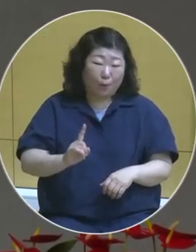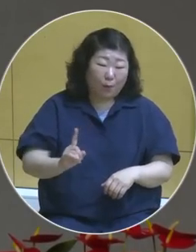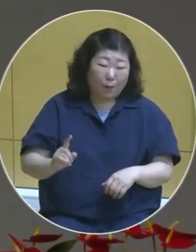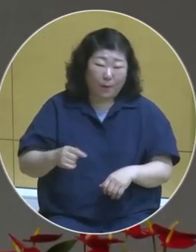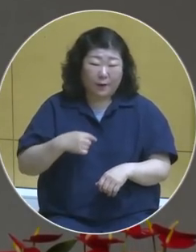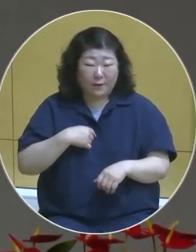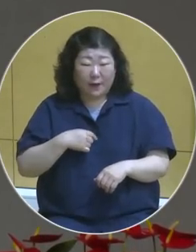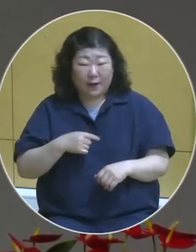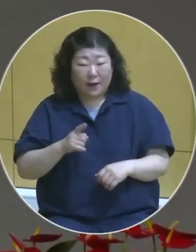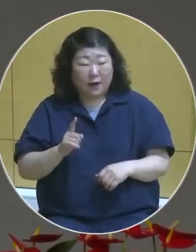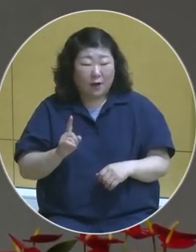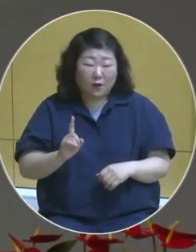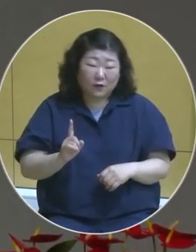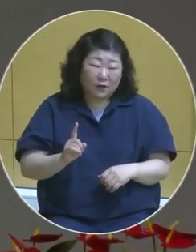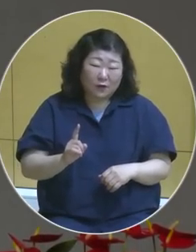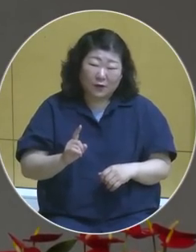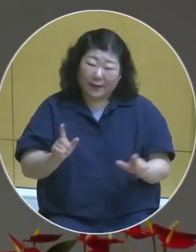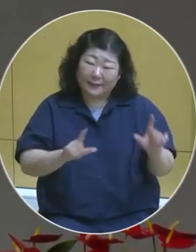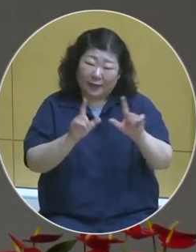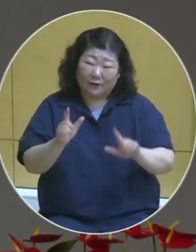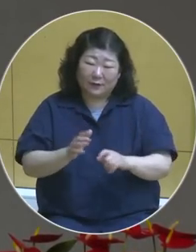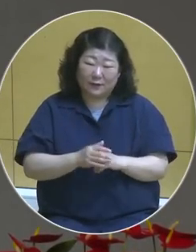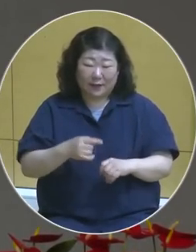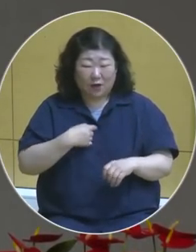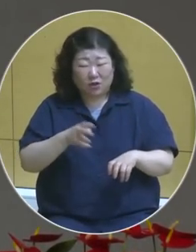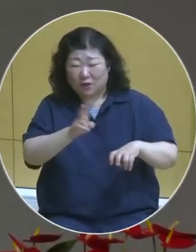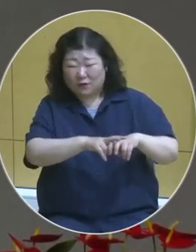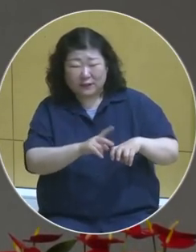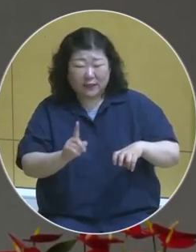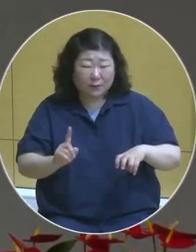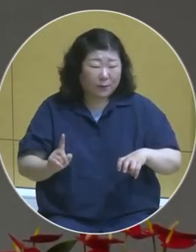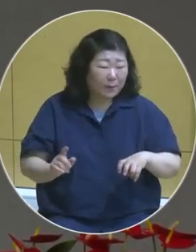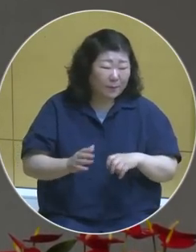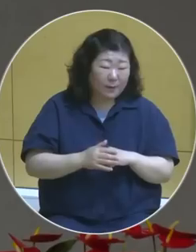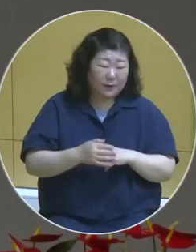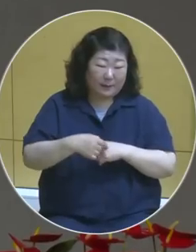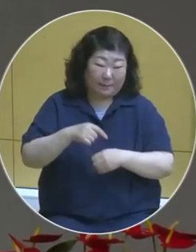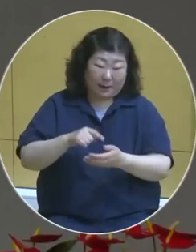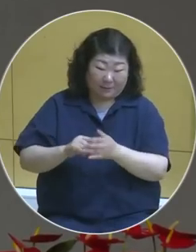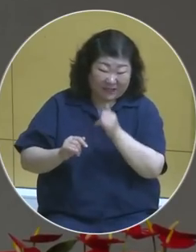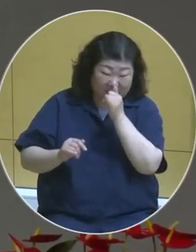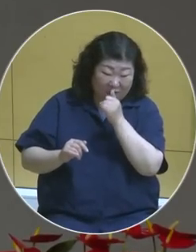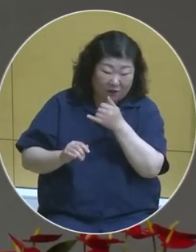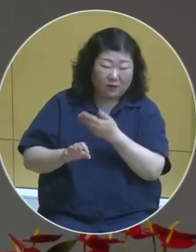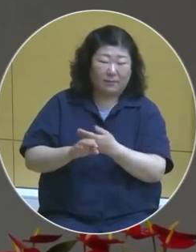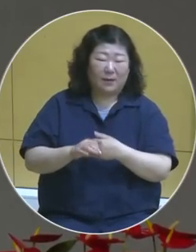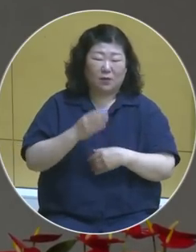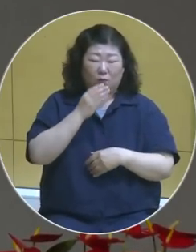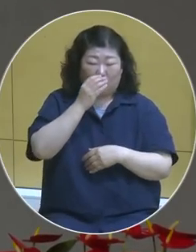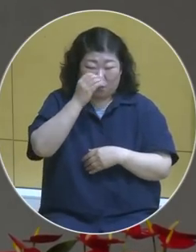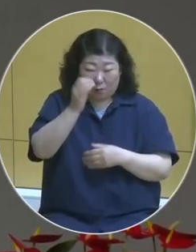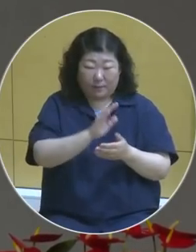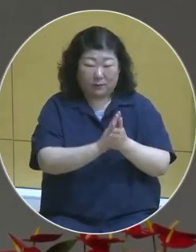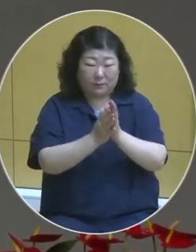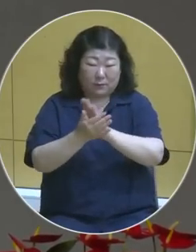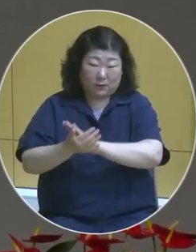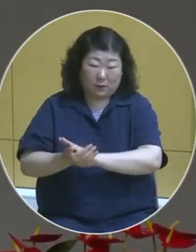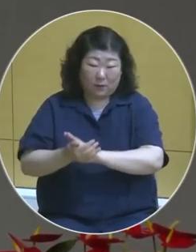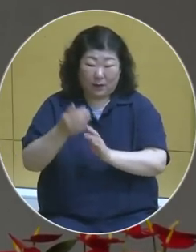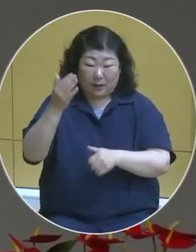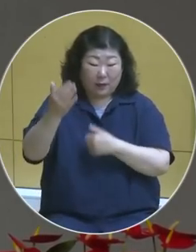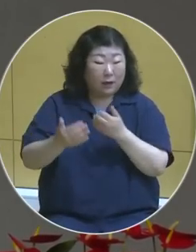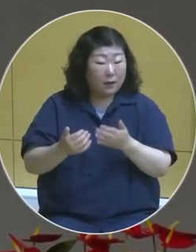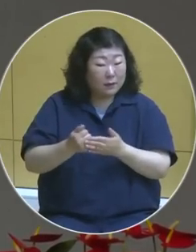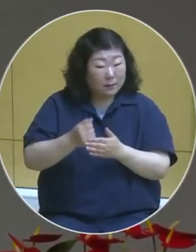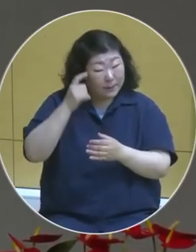살아왔는데, 내가 어떤 위치에 있는데, 이 마음을 갖고 있으면 자기도 모르게 교만한 사람이 되면서 하나님의 뜻을 이루는